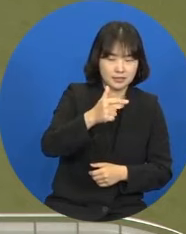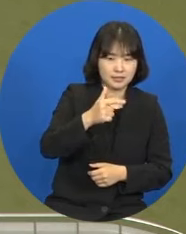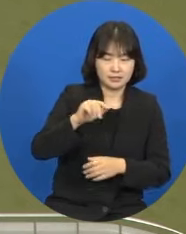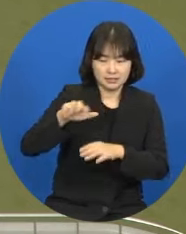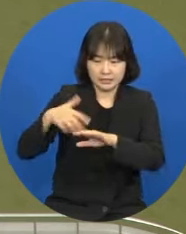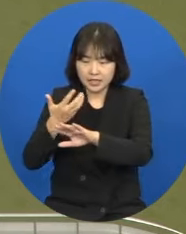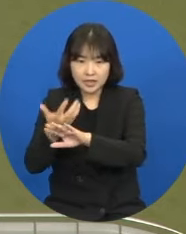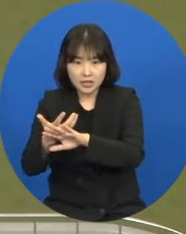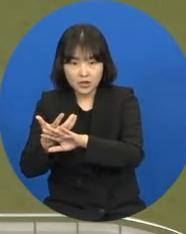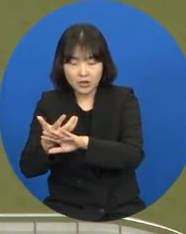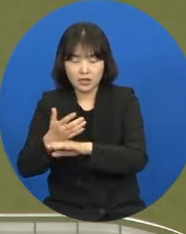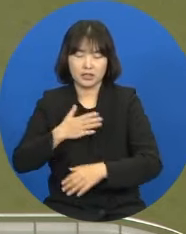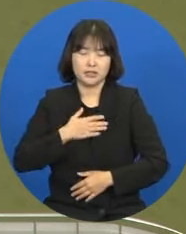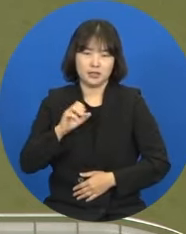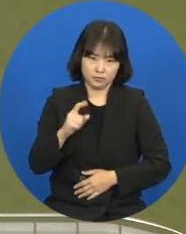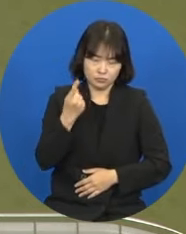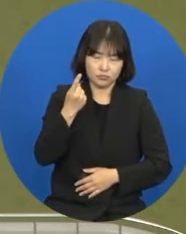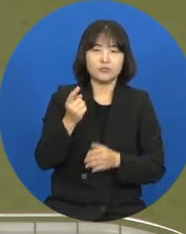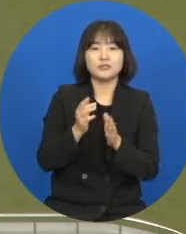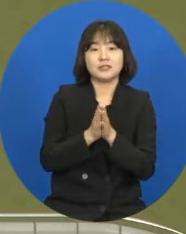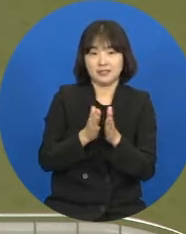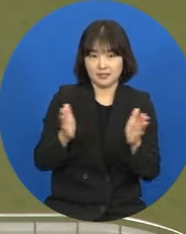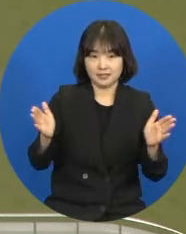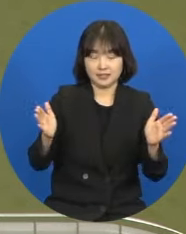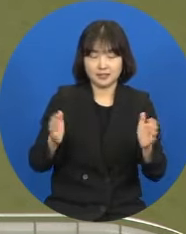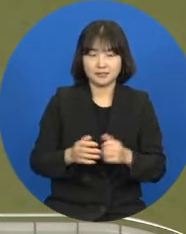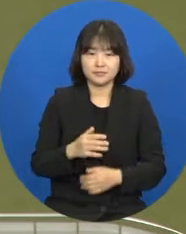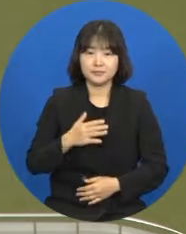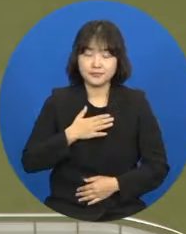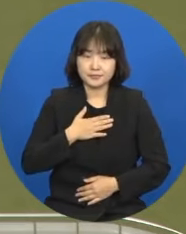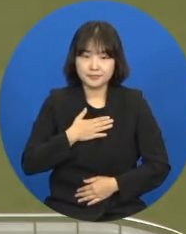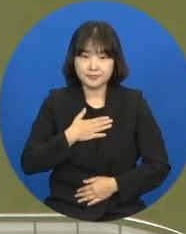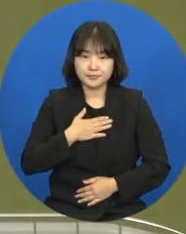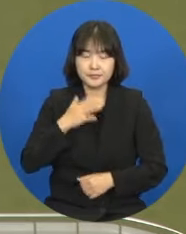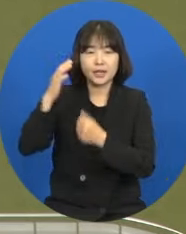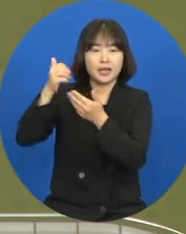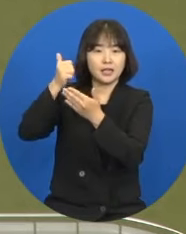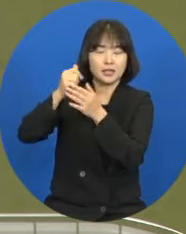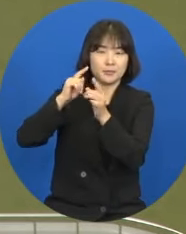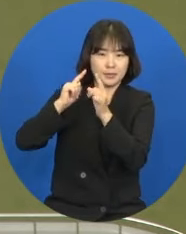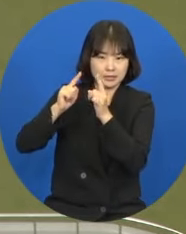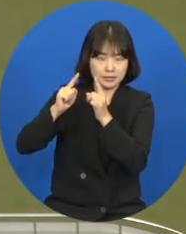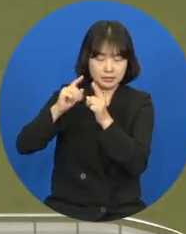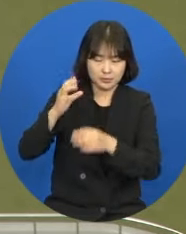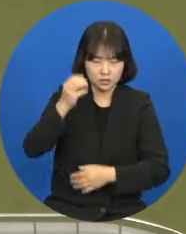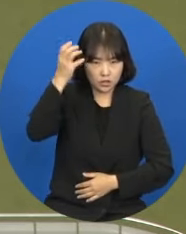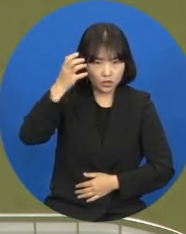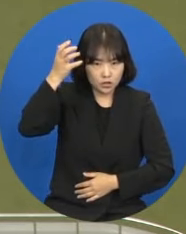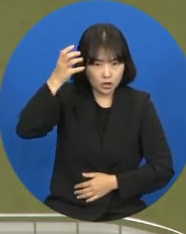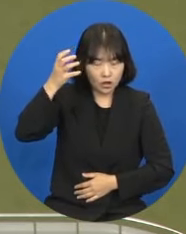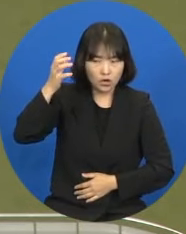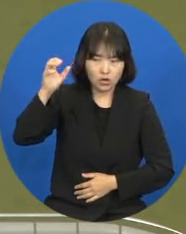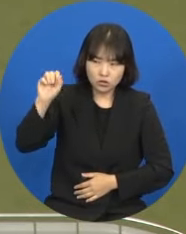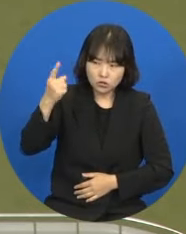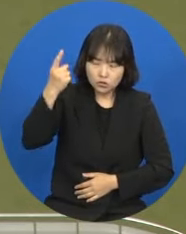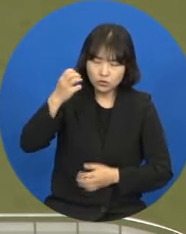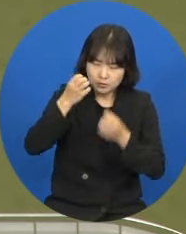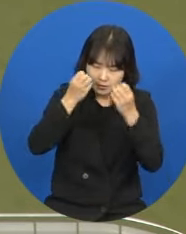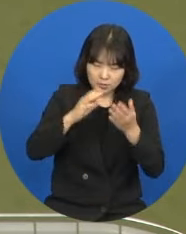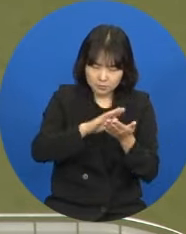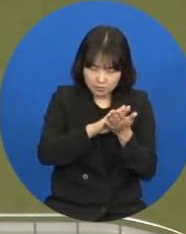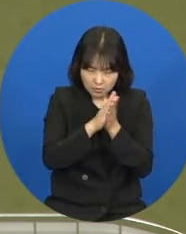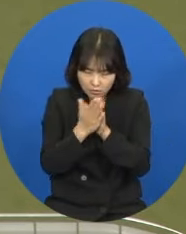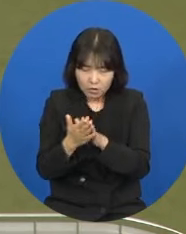자신에서부터 시작을 하는 겁니다 우리 자신이 하나님의 말씀과 성령으로 새롭게 되는 것부터